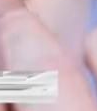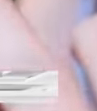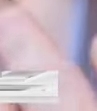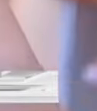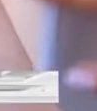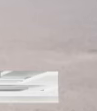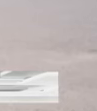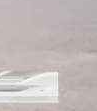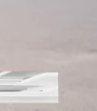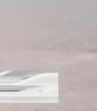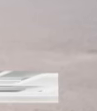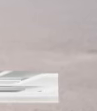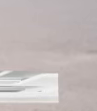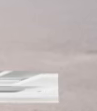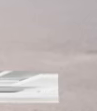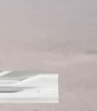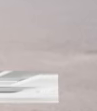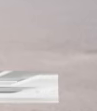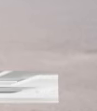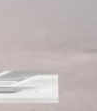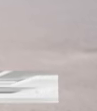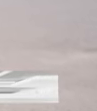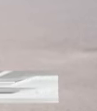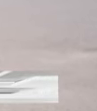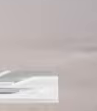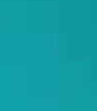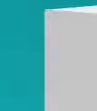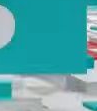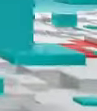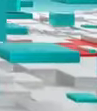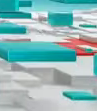отыр. Неге? Мәселенің мән-жайын мен Базаргүл Нәдірқызы тарқатып айтамын.